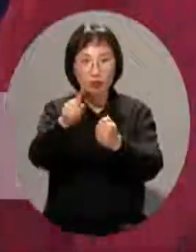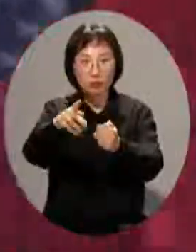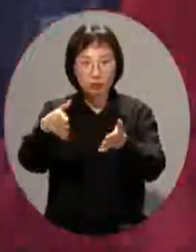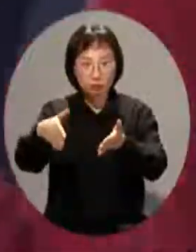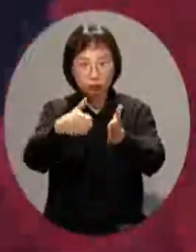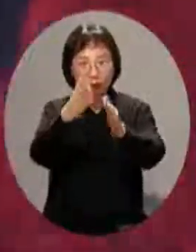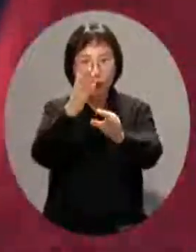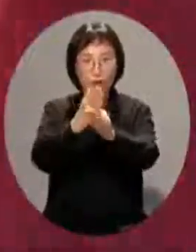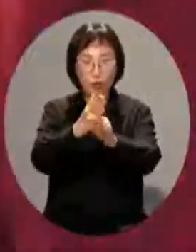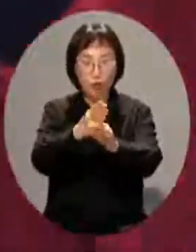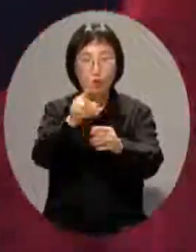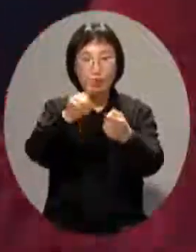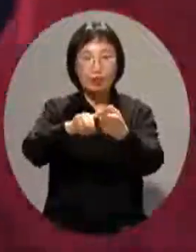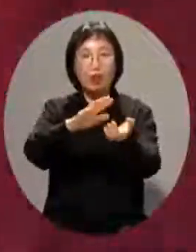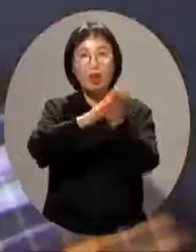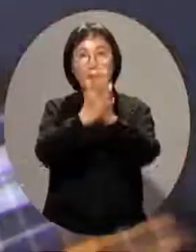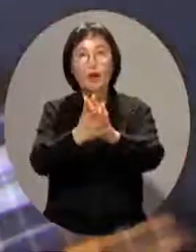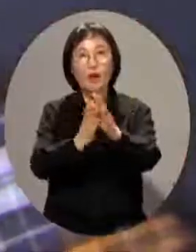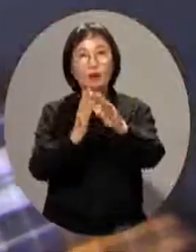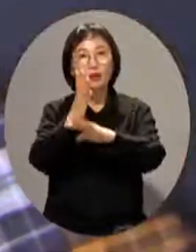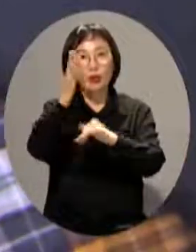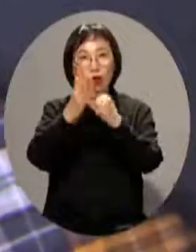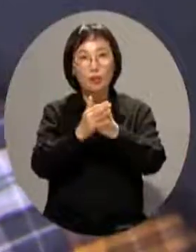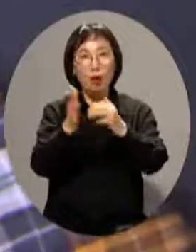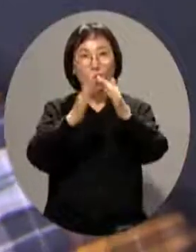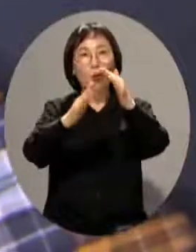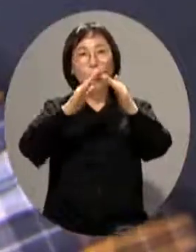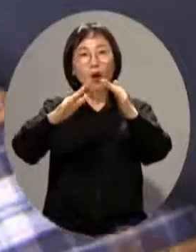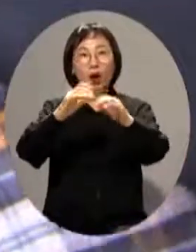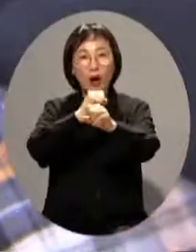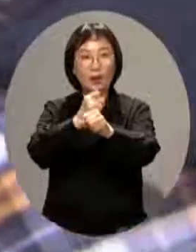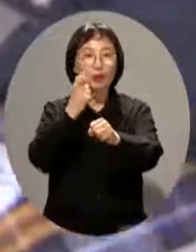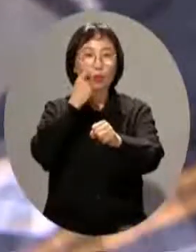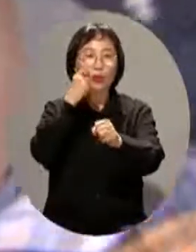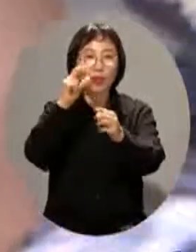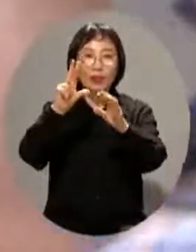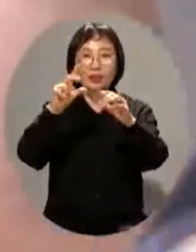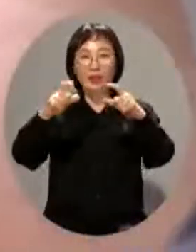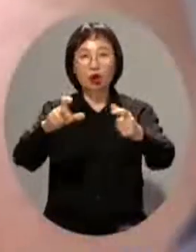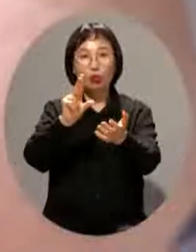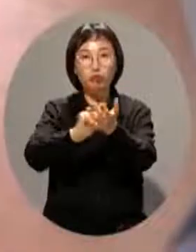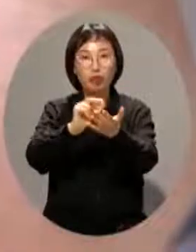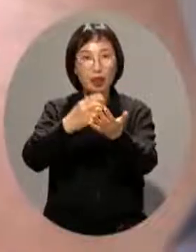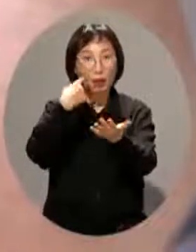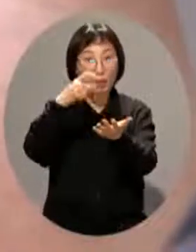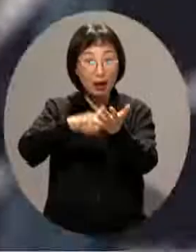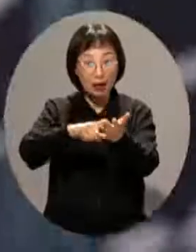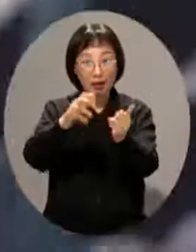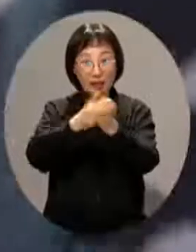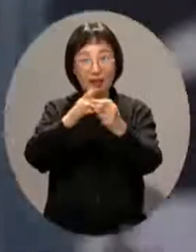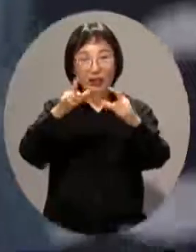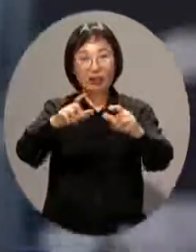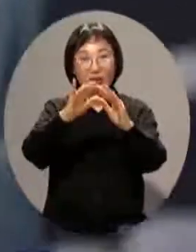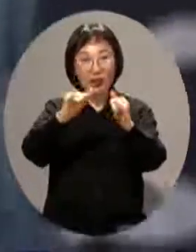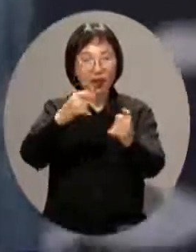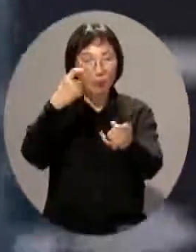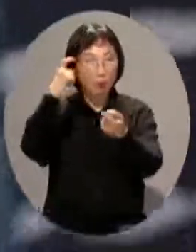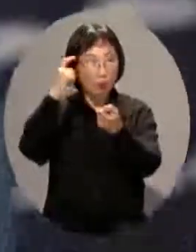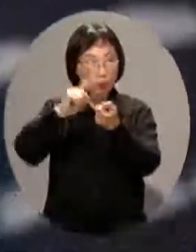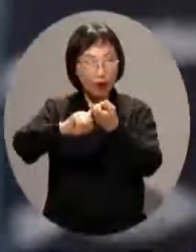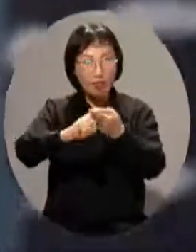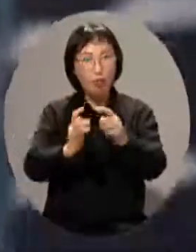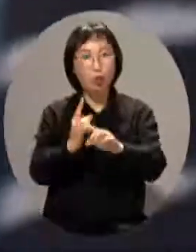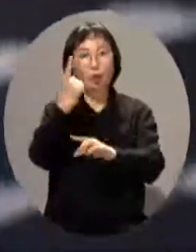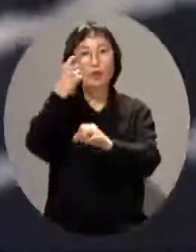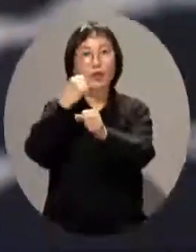단순히 창구를 다변화 하는 것을 넘어 공론화 되지 못한 지어 구제를 발굴해 지역민들의 효능감 을 높이는 노력이 더 필요하다는